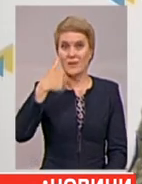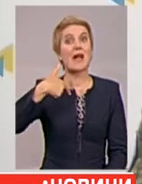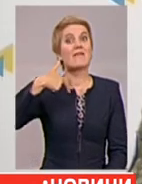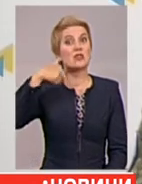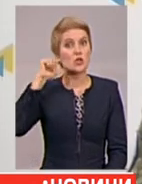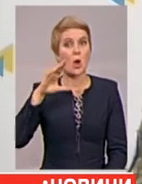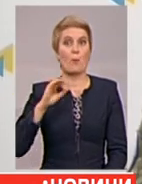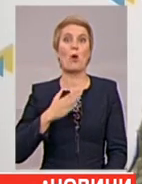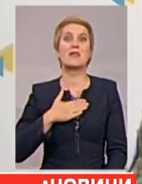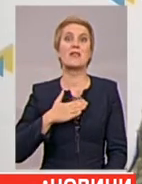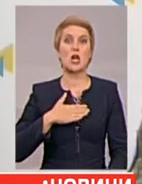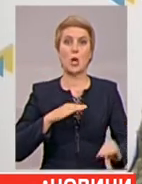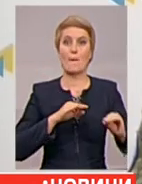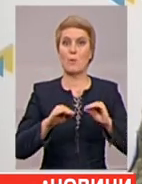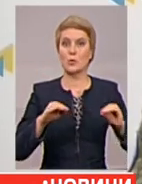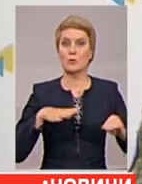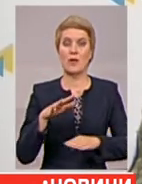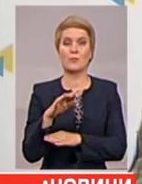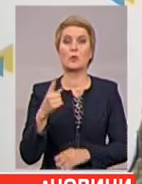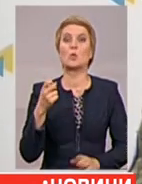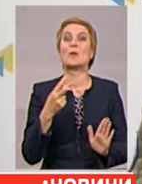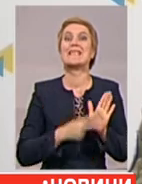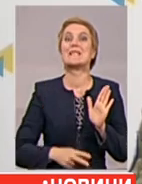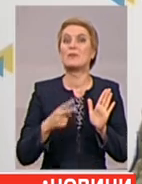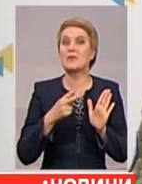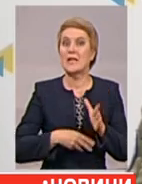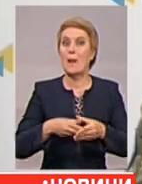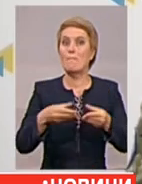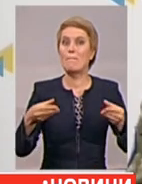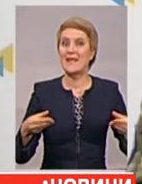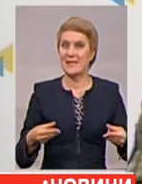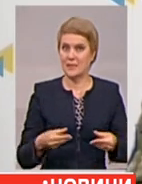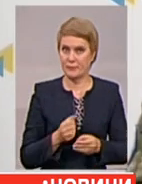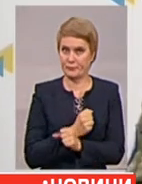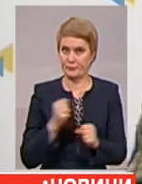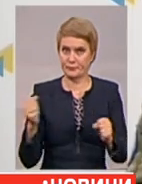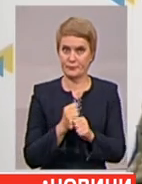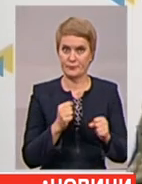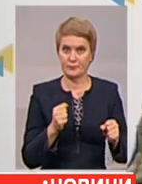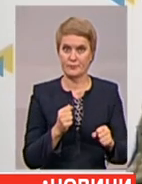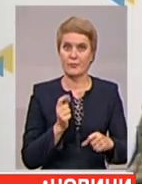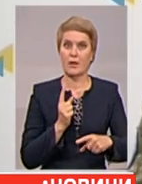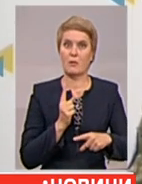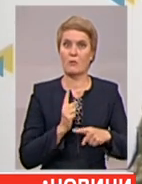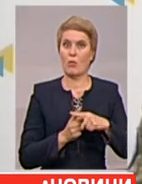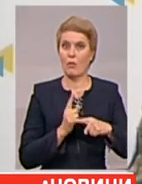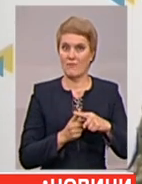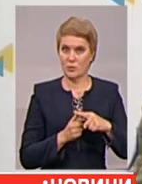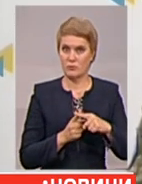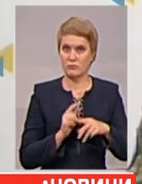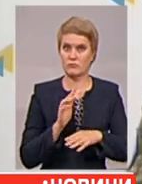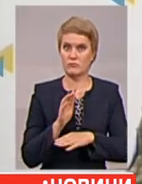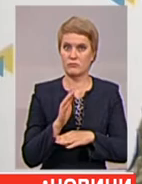наших позиціях було випущено близько 170 мін. Понад половину з них припадає